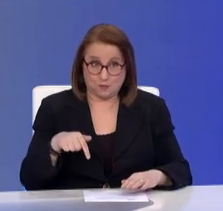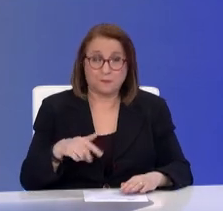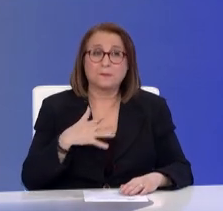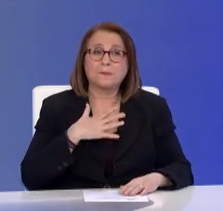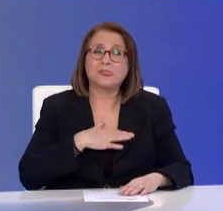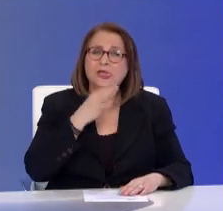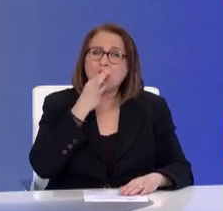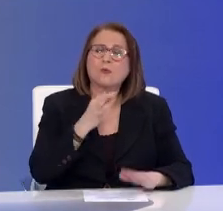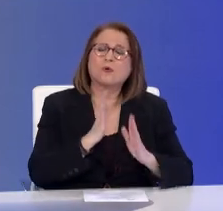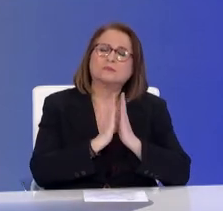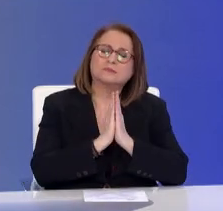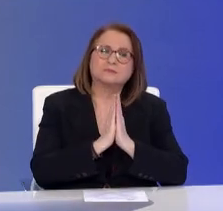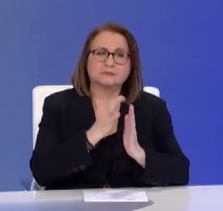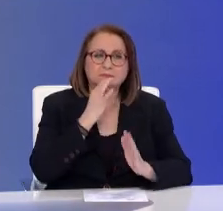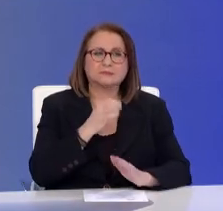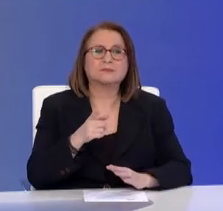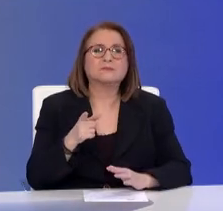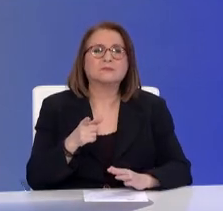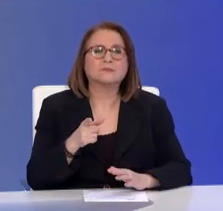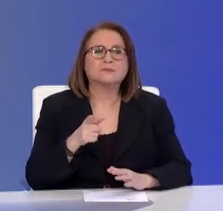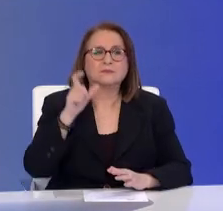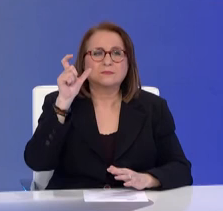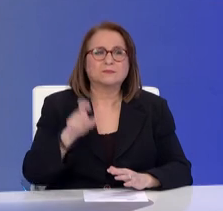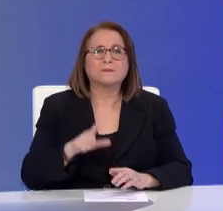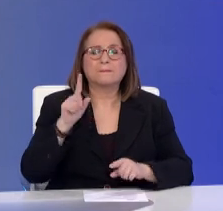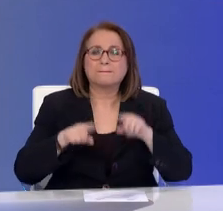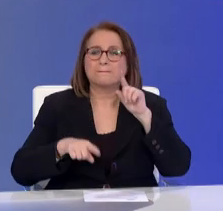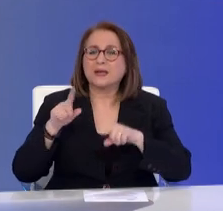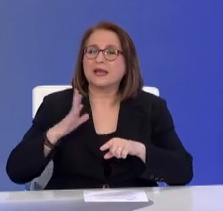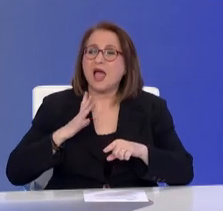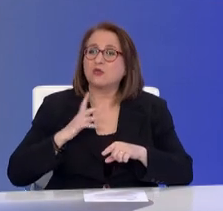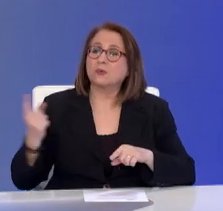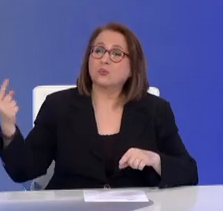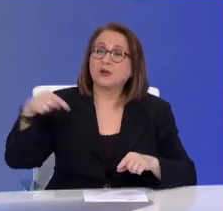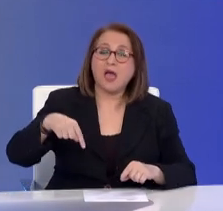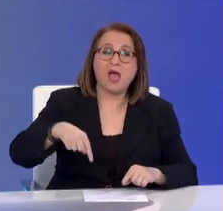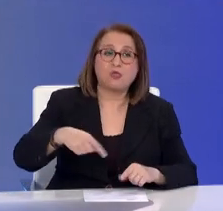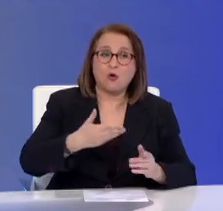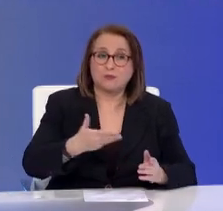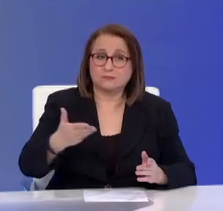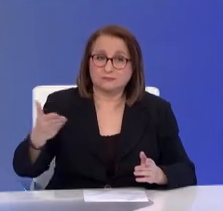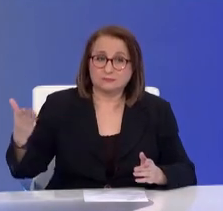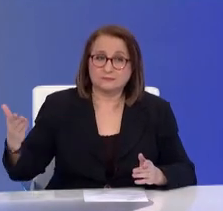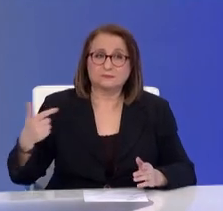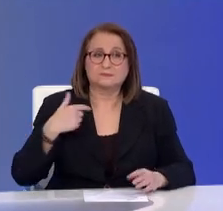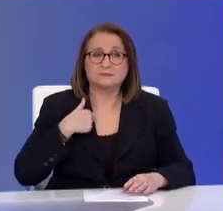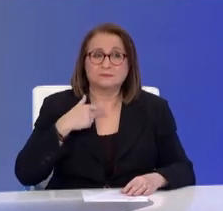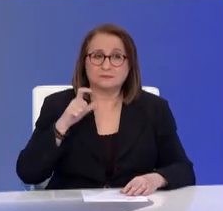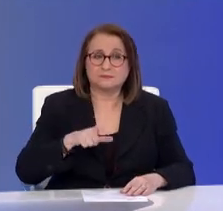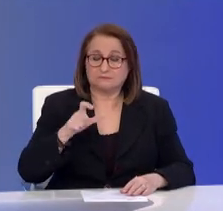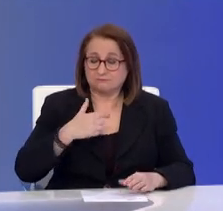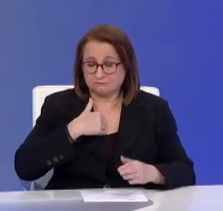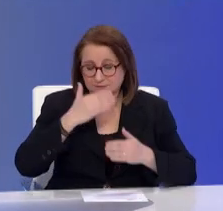like very much to acknowledge the presence of some people in this room. Να